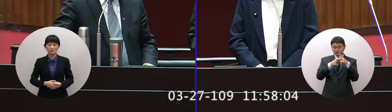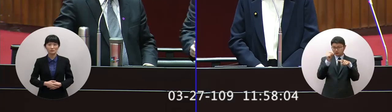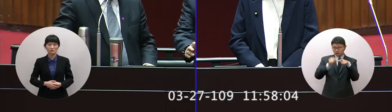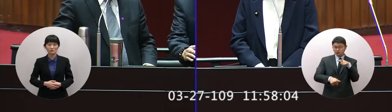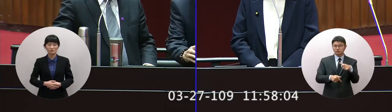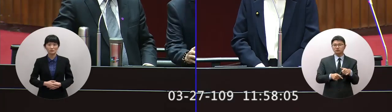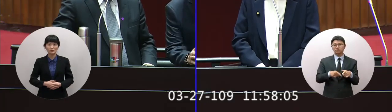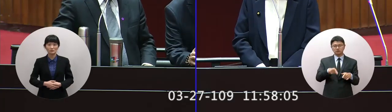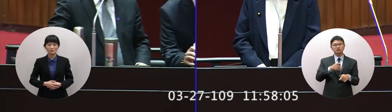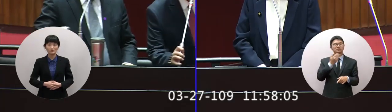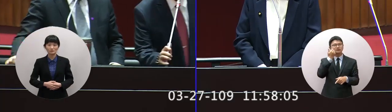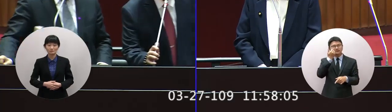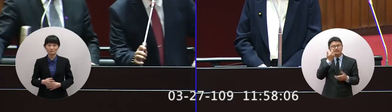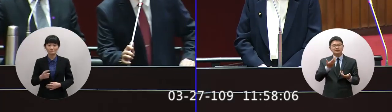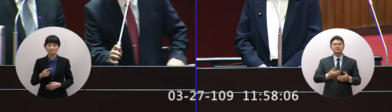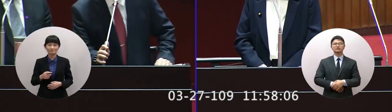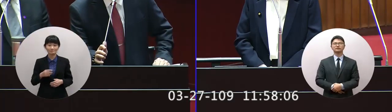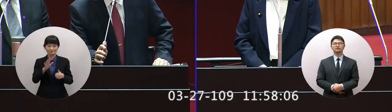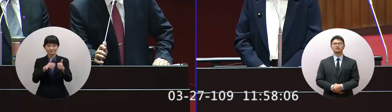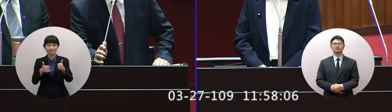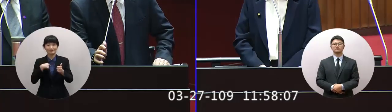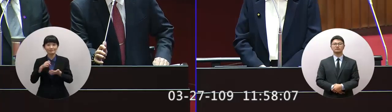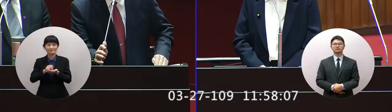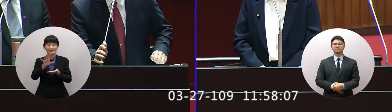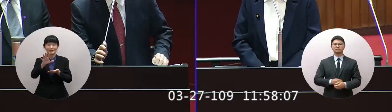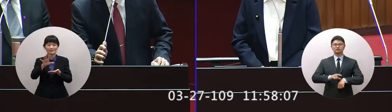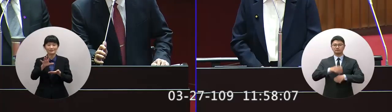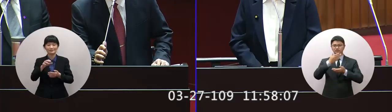业？ 好，那我跟委员报告一下。